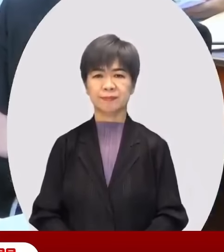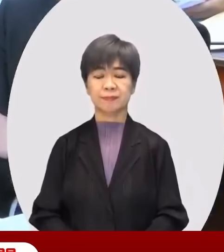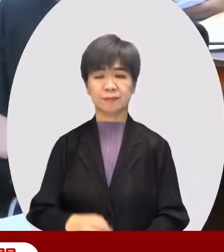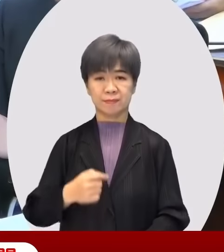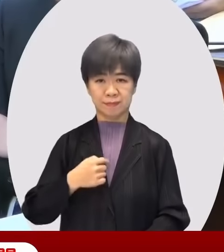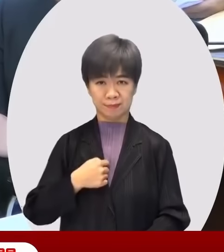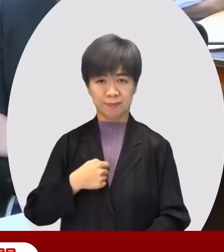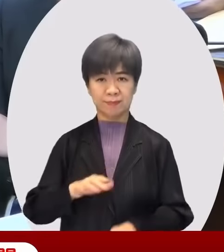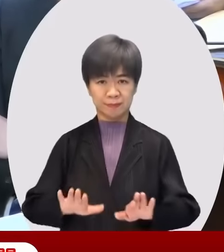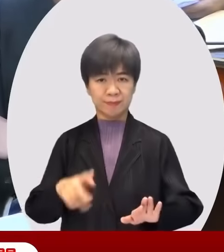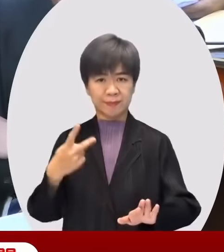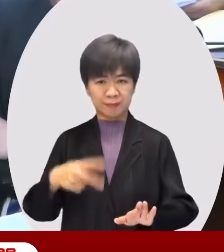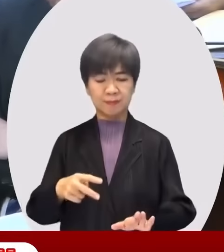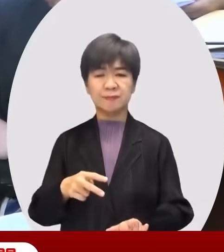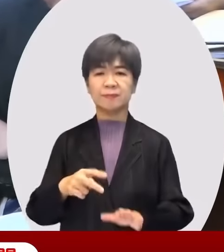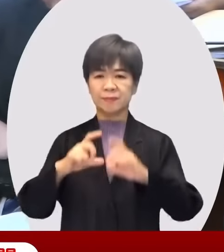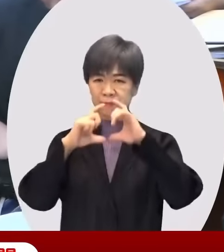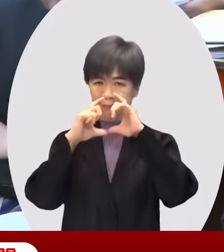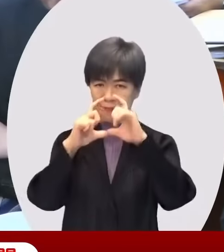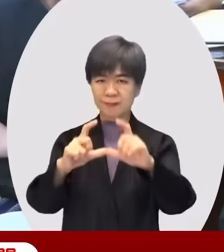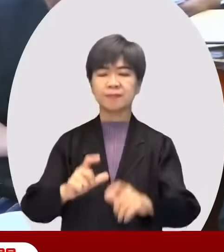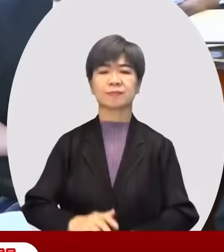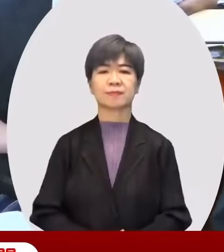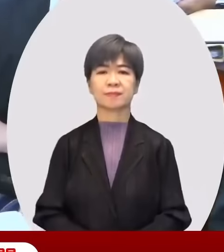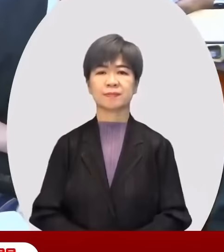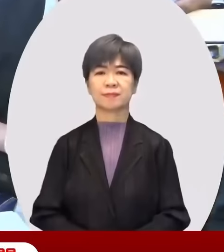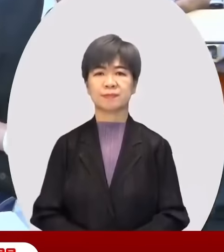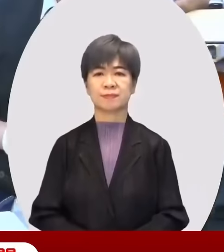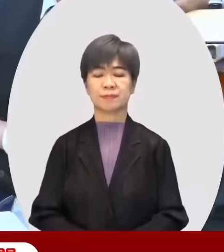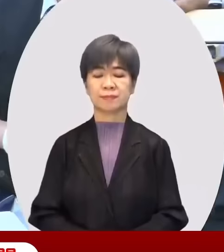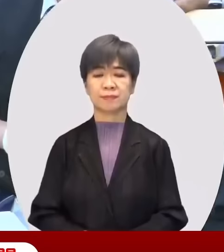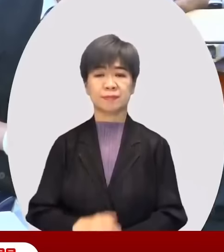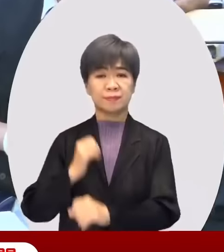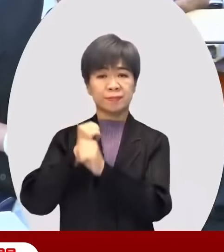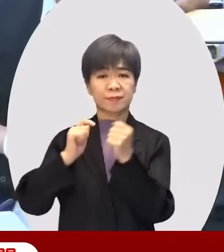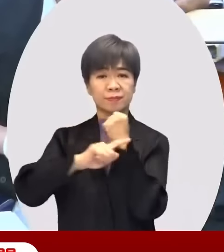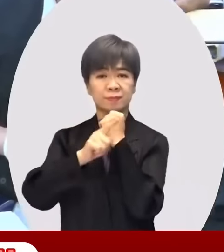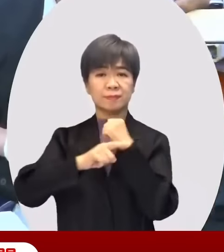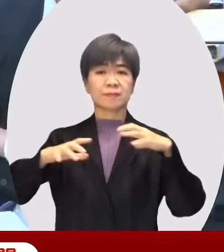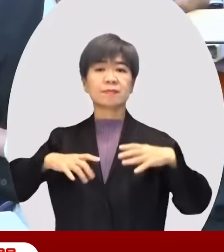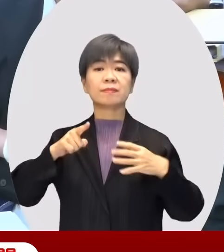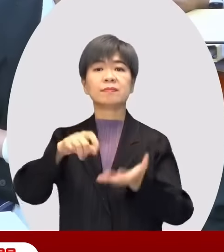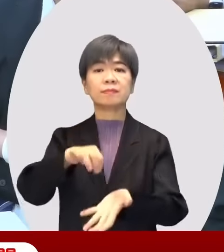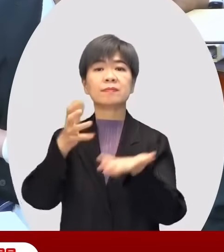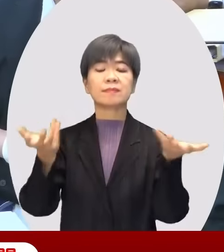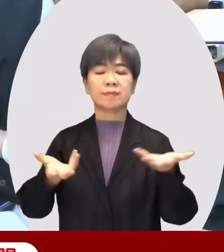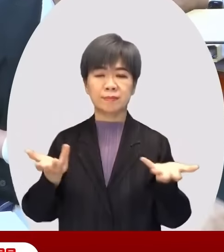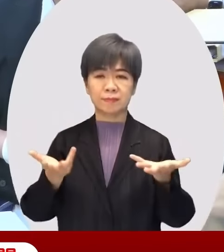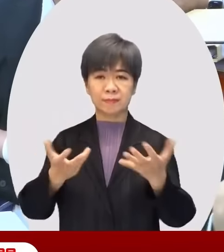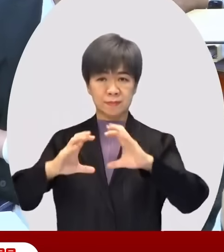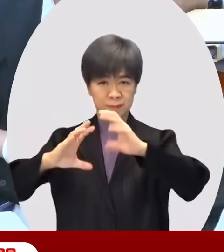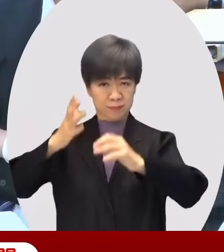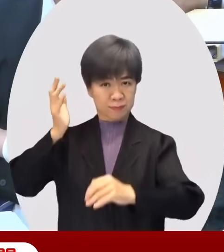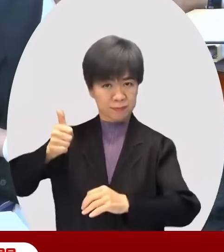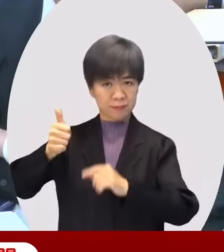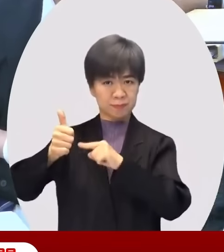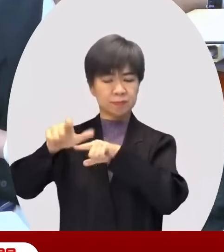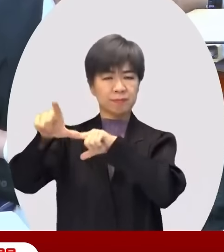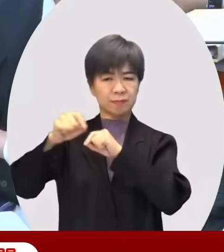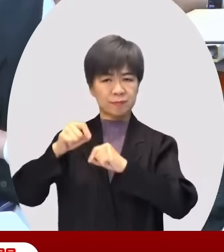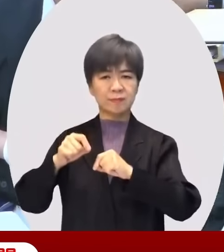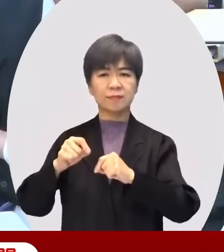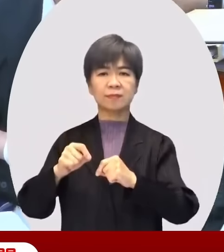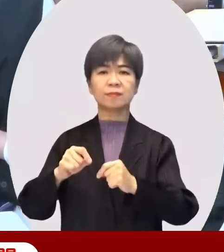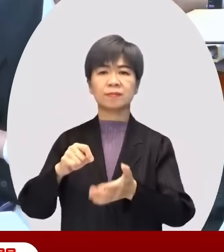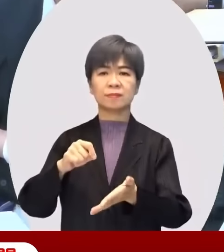是，我想我在这边再更完整的回答这个詹大法官的问题啊，就是总统他是依照机